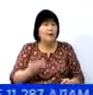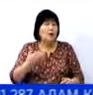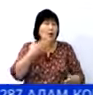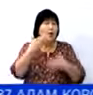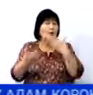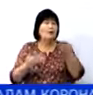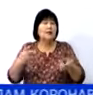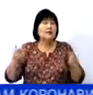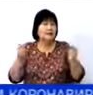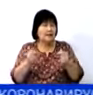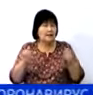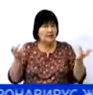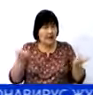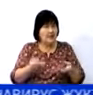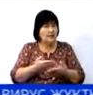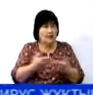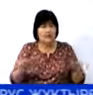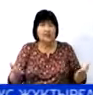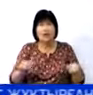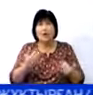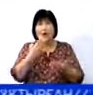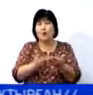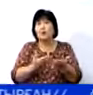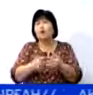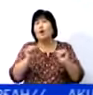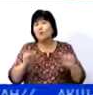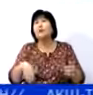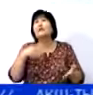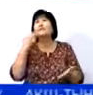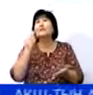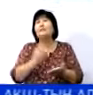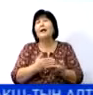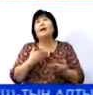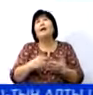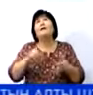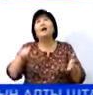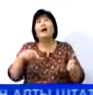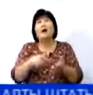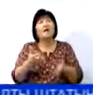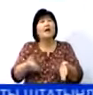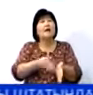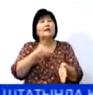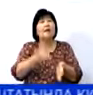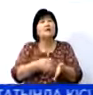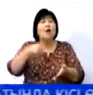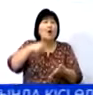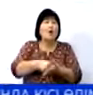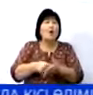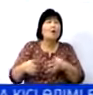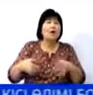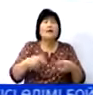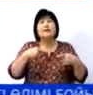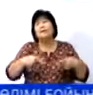мына қажеттілігі сіздерге қамтамасыз етуге мүмкіндіктеріңіз бар, иә? Яғни қалада қазір тапшылық, ертең құмнан